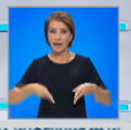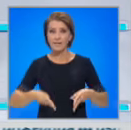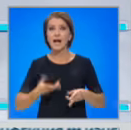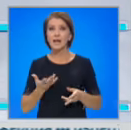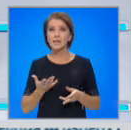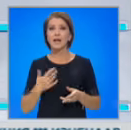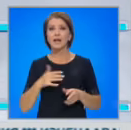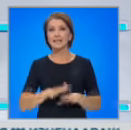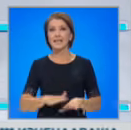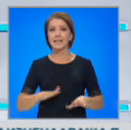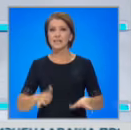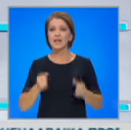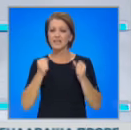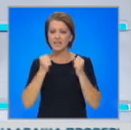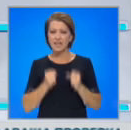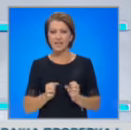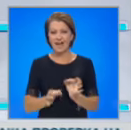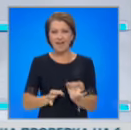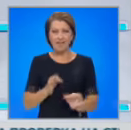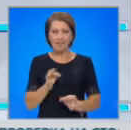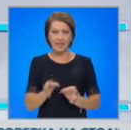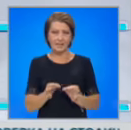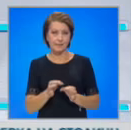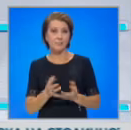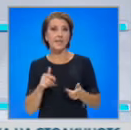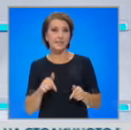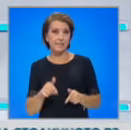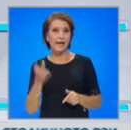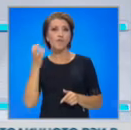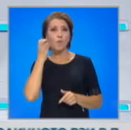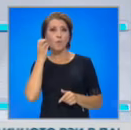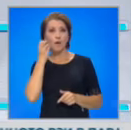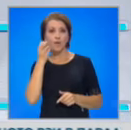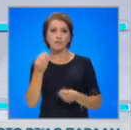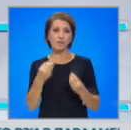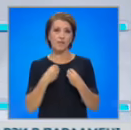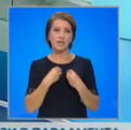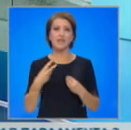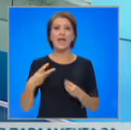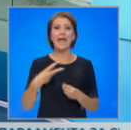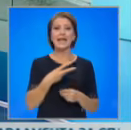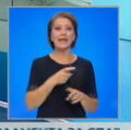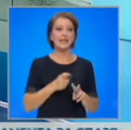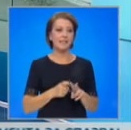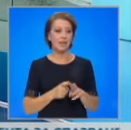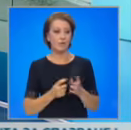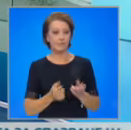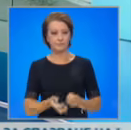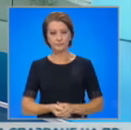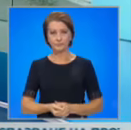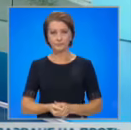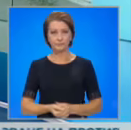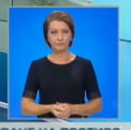с усложнена коронавирусна инфекция. Повече за ситуацията в Бургаско ще ни разкаже сега Елеана Цанова.